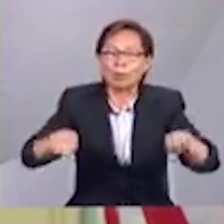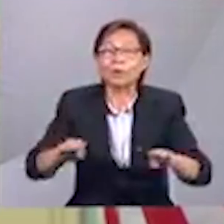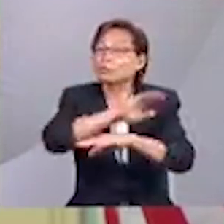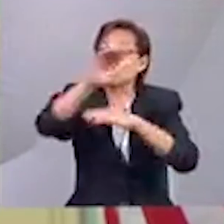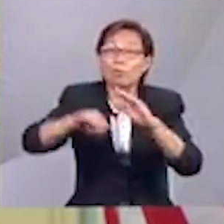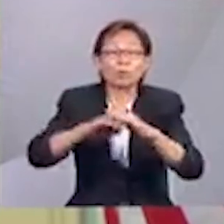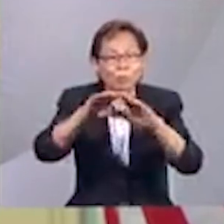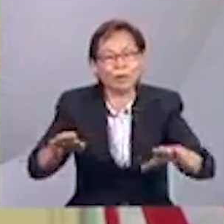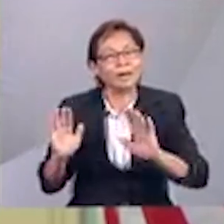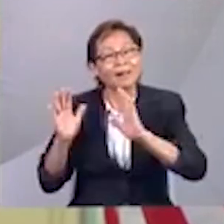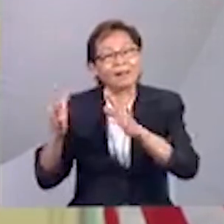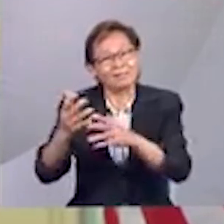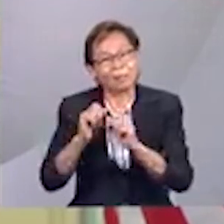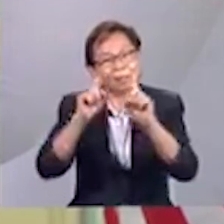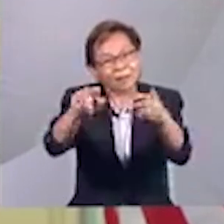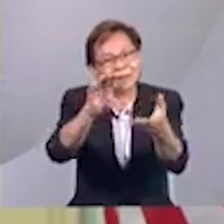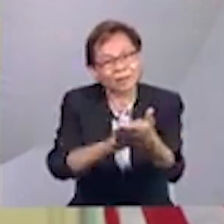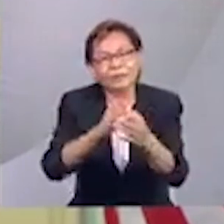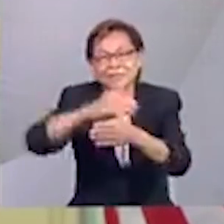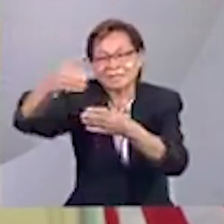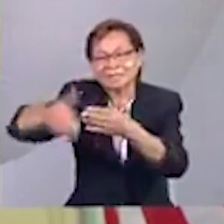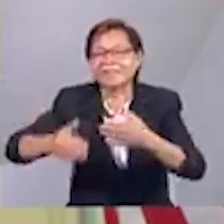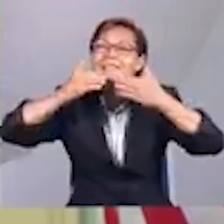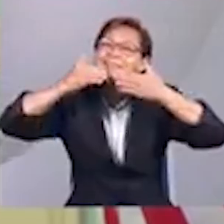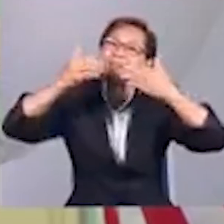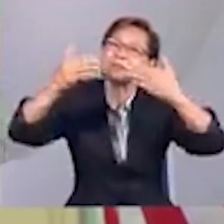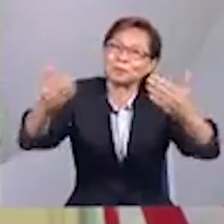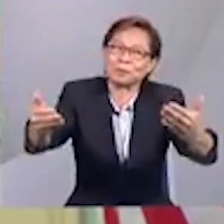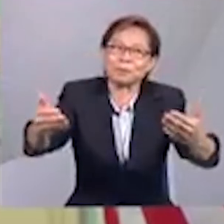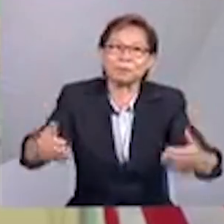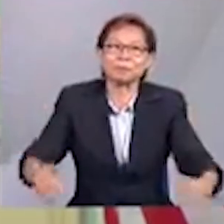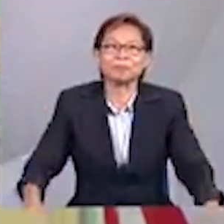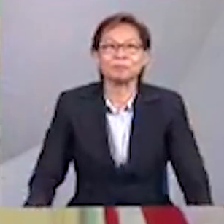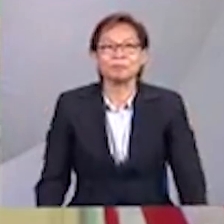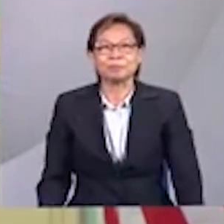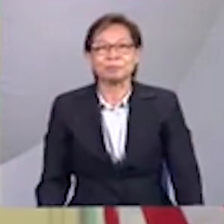dapat kembali ke sekolah. Sekian, terima kasih.